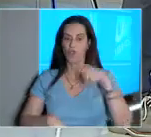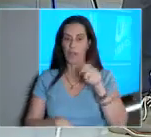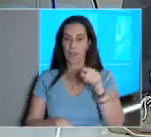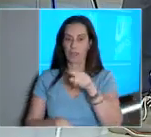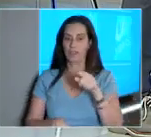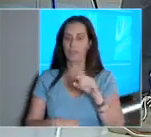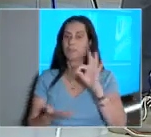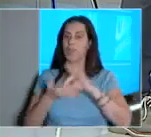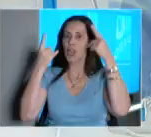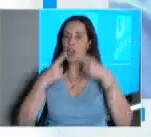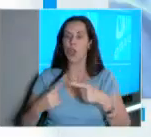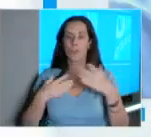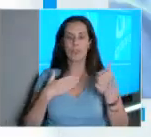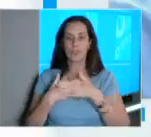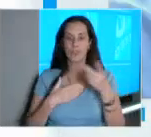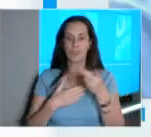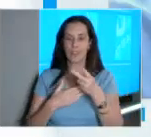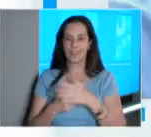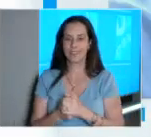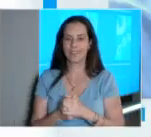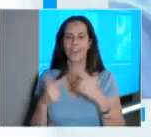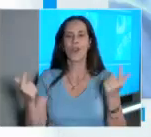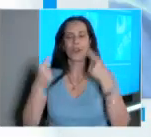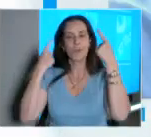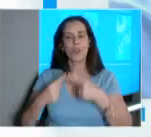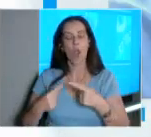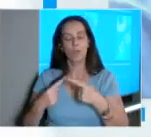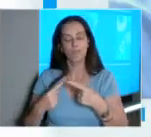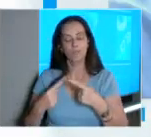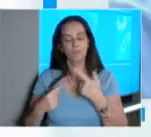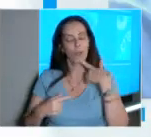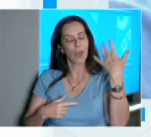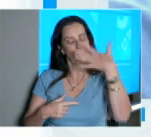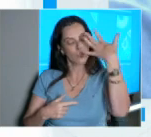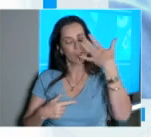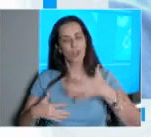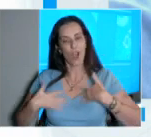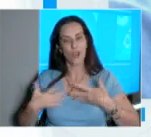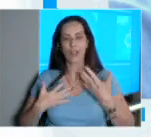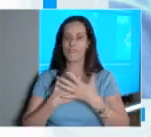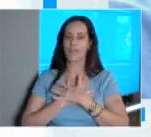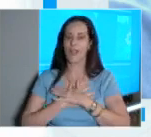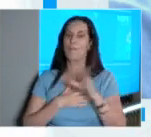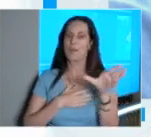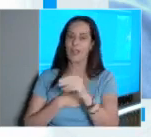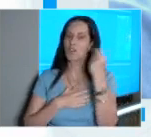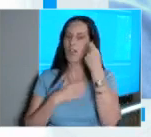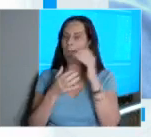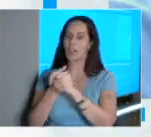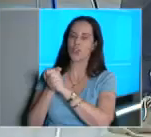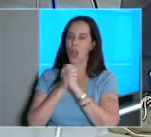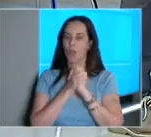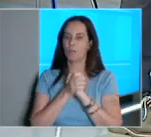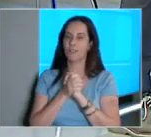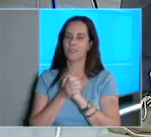הכנסת, חוגג יום נישואים, מעלה תמונה שלו ושל אשתו. חוגגים יום נישואים לחיי עוד שנים רבות של אושר ואהבה יחד, שבת שלום לכולכם,